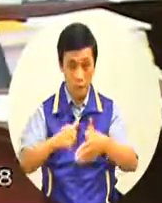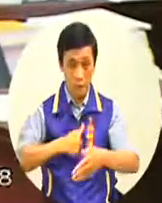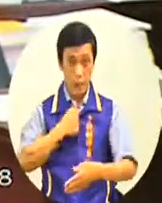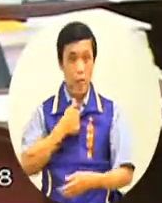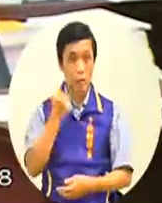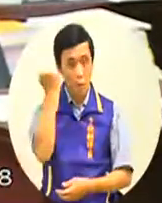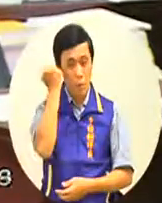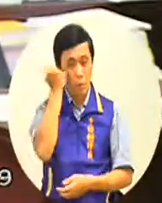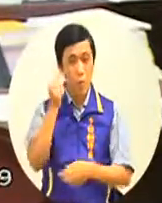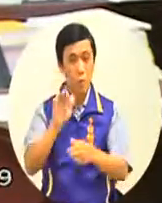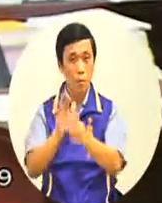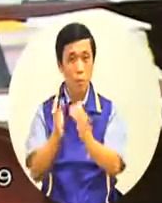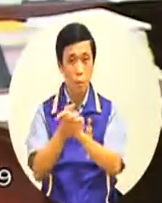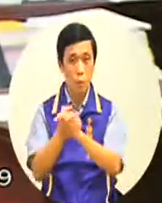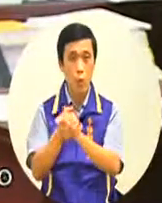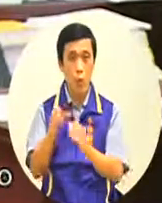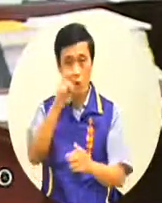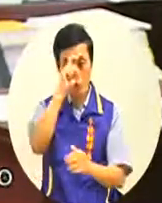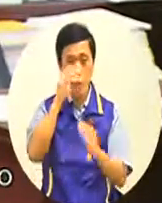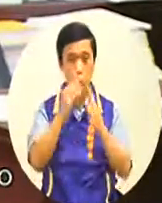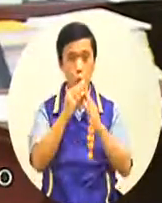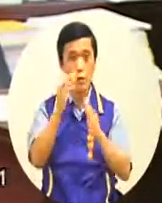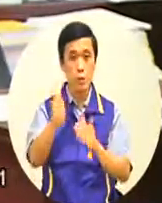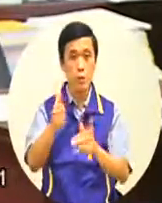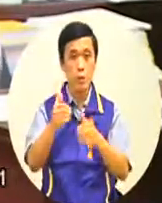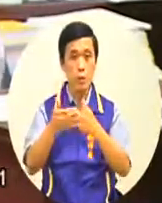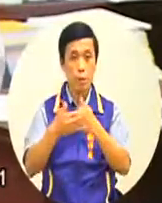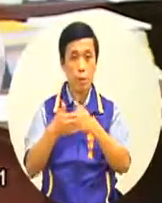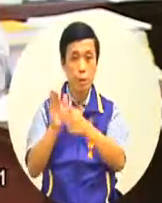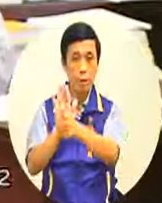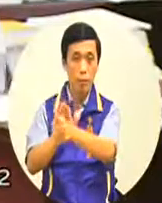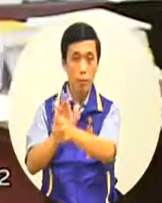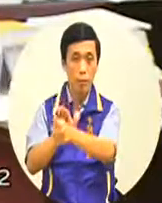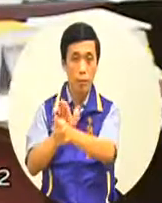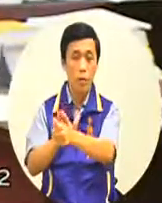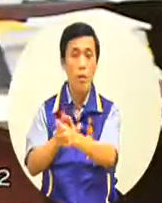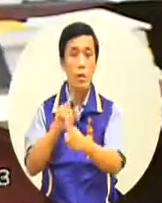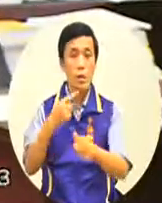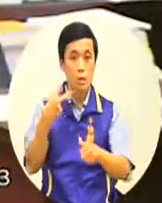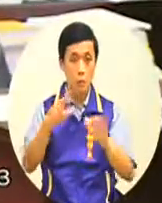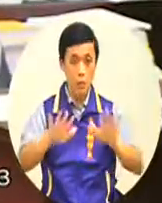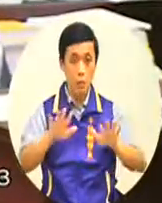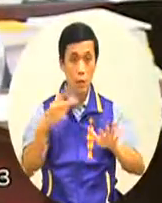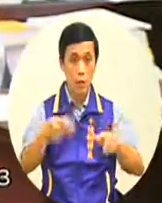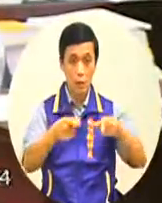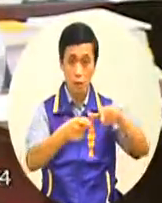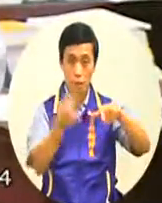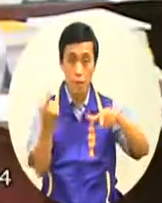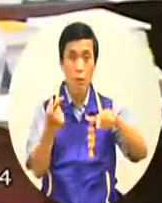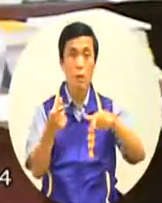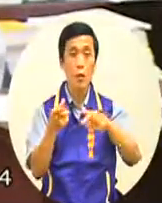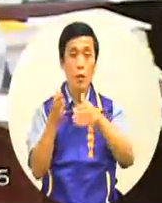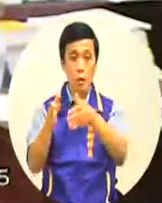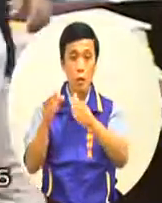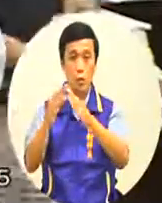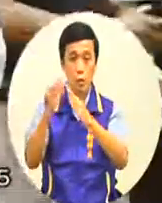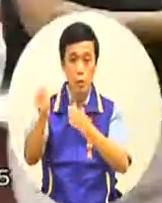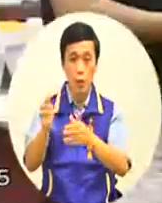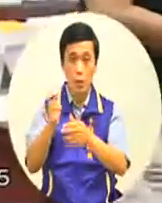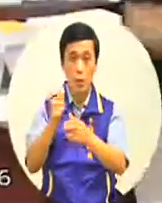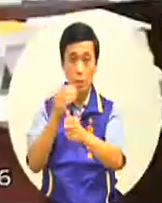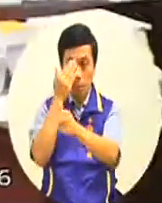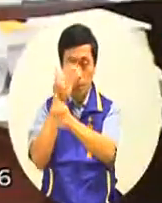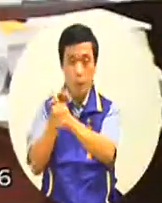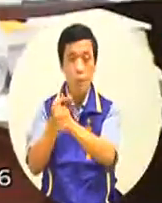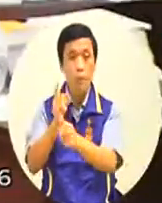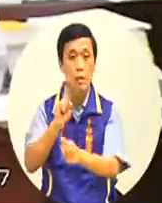长 来协助做一些事情啦。那这边也是要再公开的跟局长请求呼吁，就是说